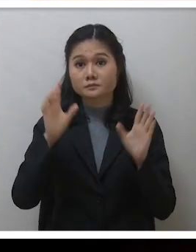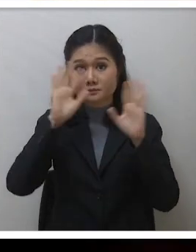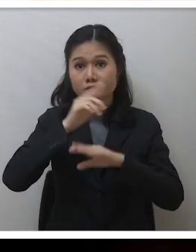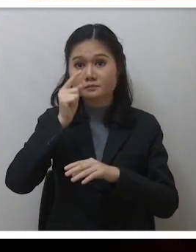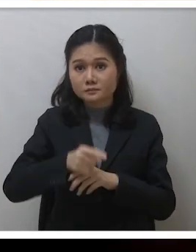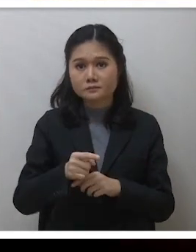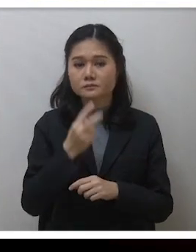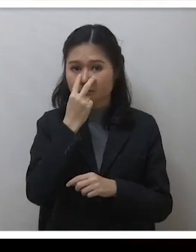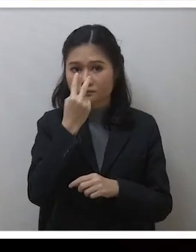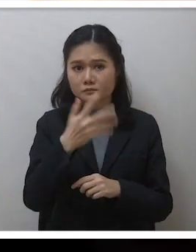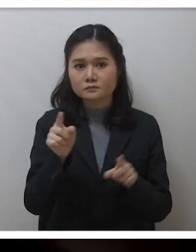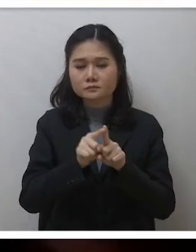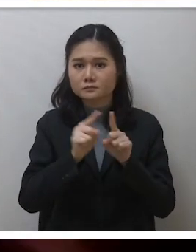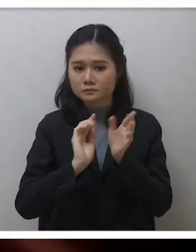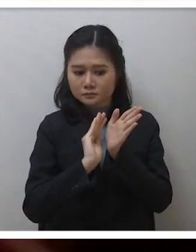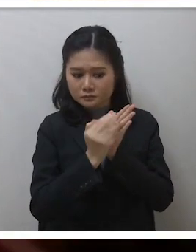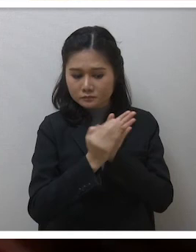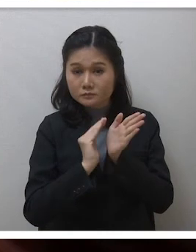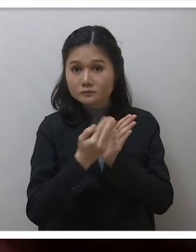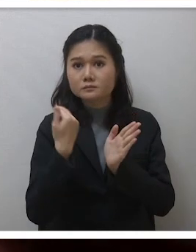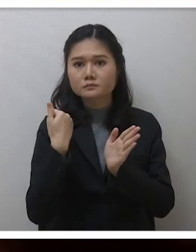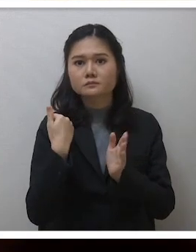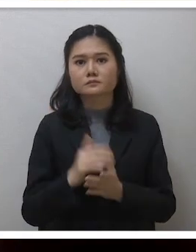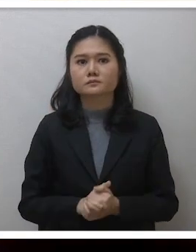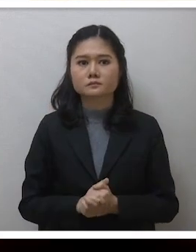ดูแล้วมีมิติม